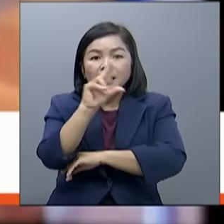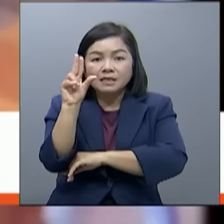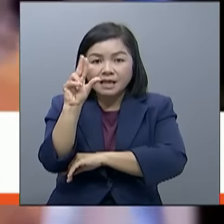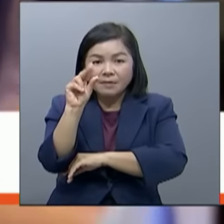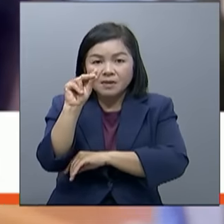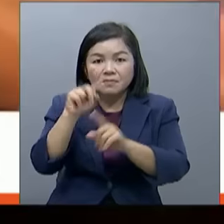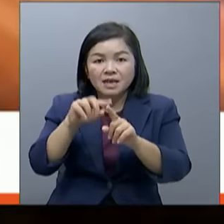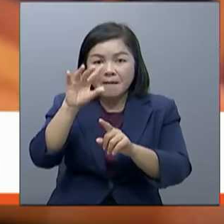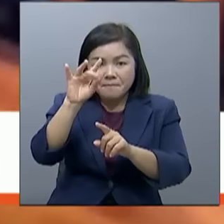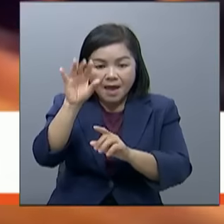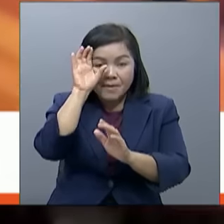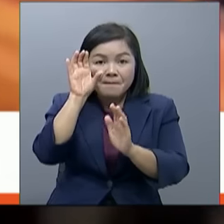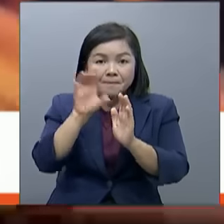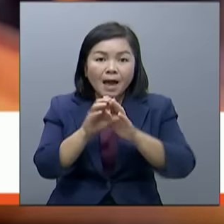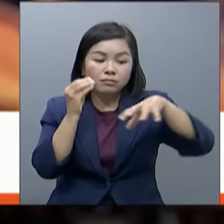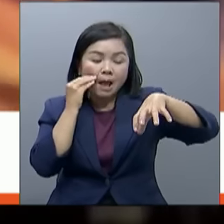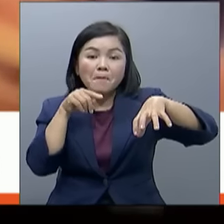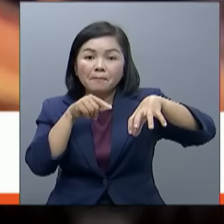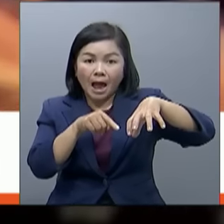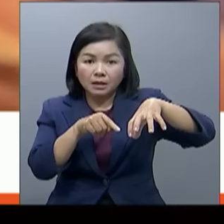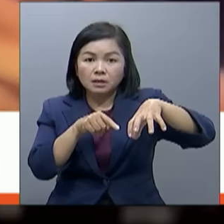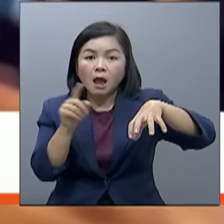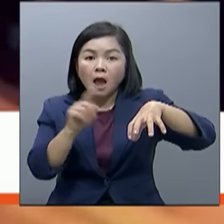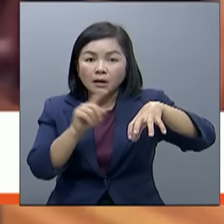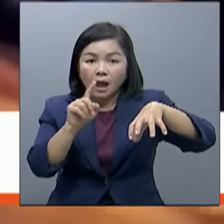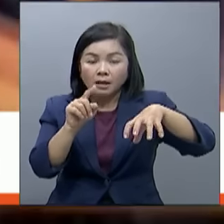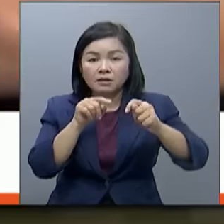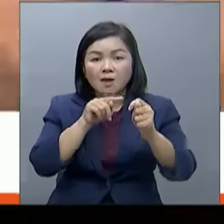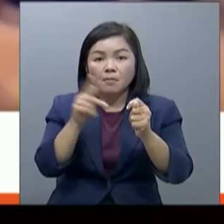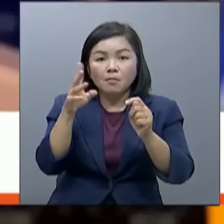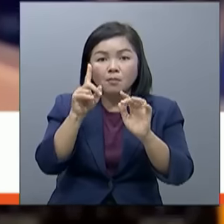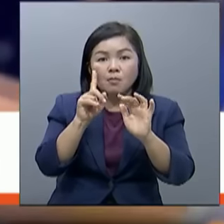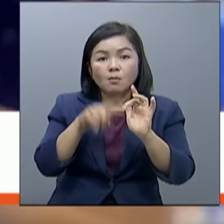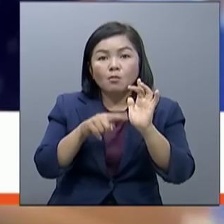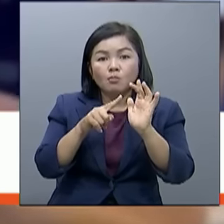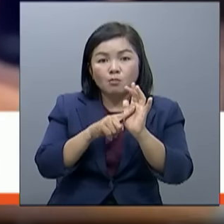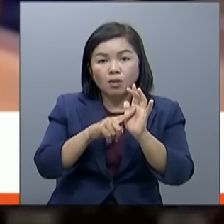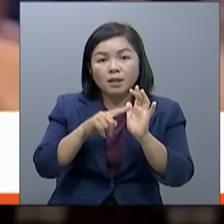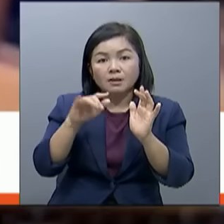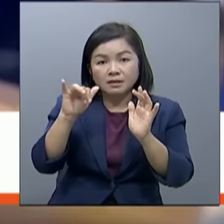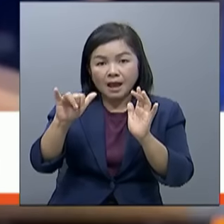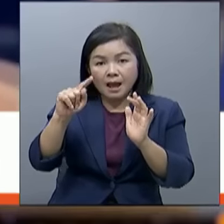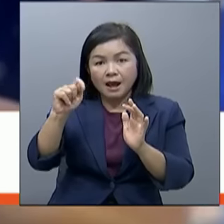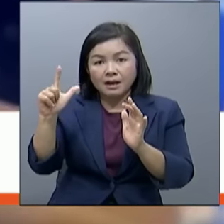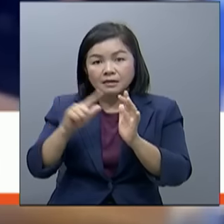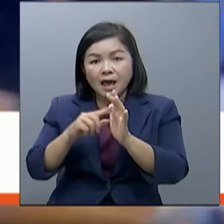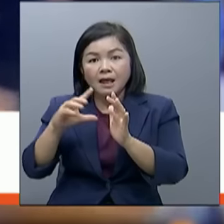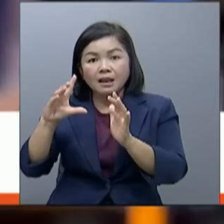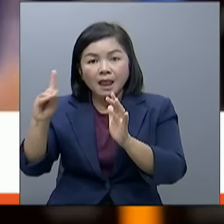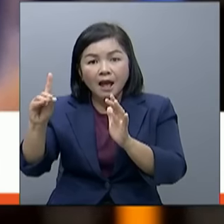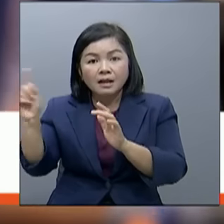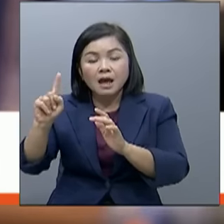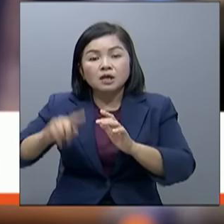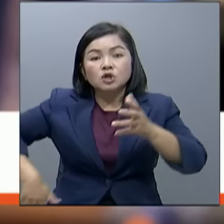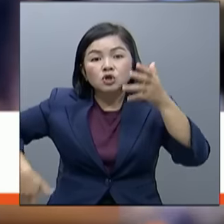ค่ะเป็นภาพที่เกิดขึ้นภายในบ้านหลังนึงในตำบลท้ายตลาดอำเภอเมืองลพบุรีขณะที่สุนัขพันธ์อเมริกันบูลี่ 2